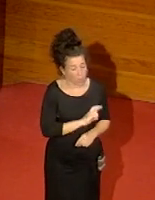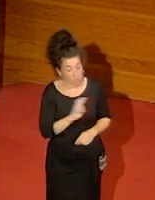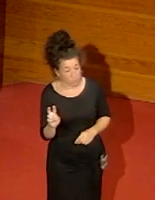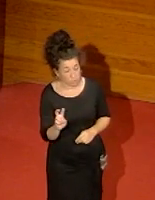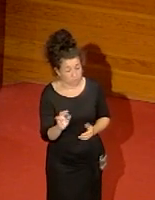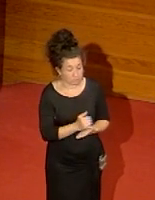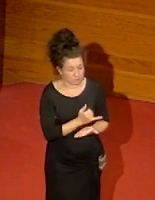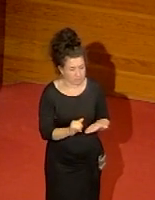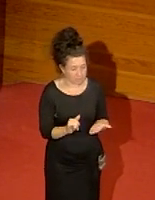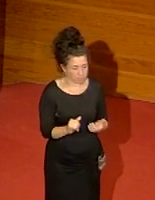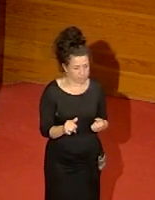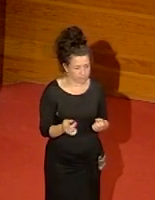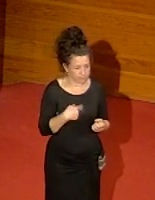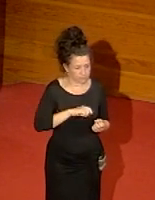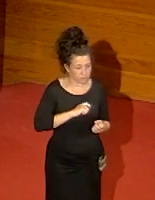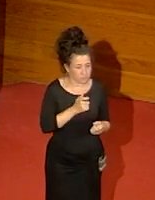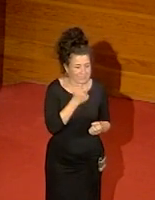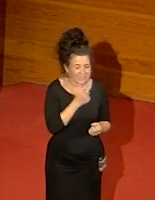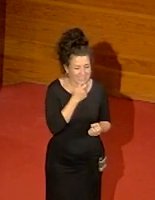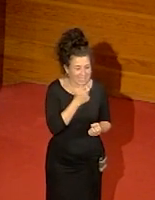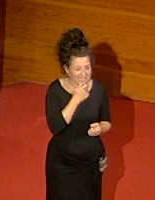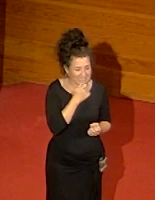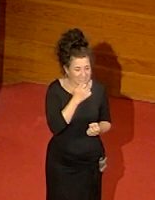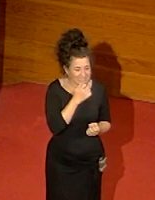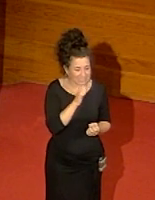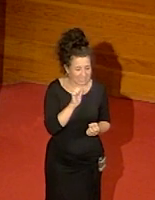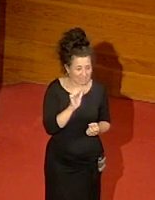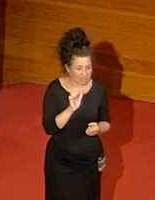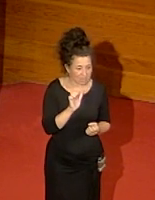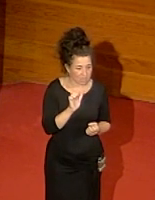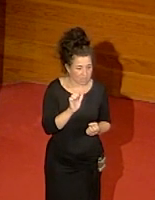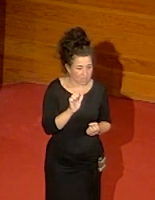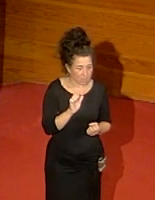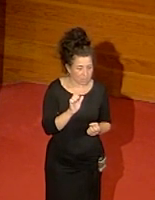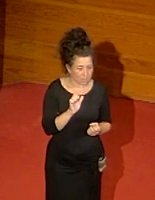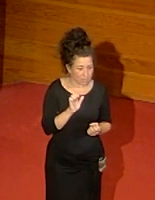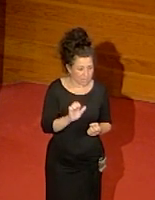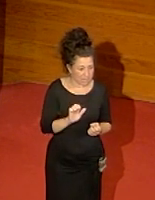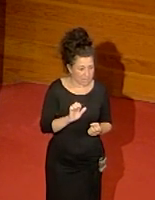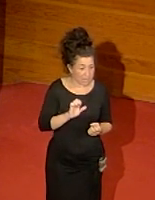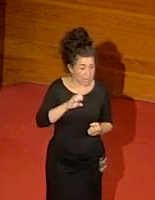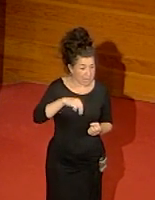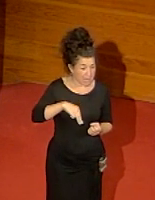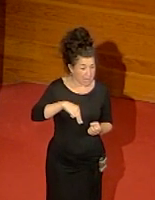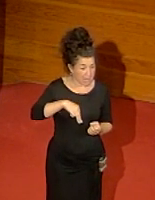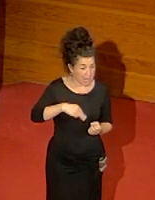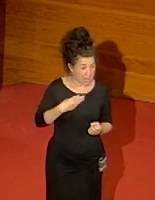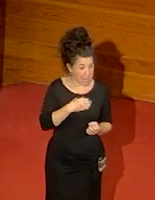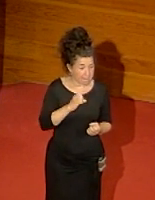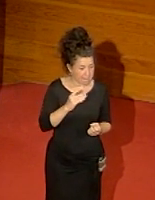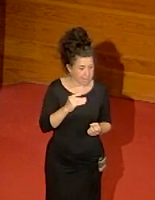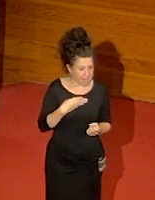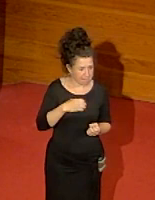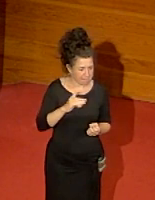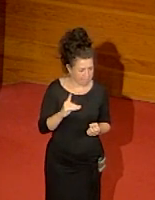guk inglesez embedded, esaten diogu, gaztelaniaz empotrado, eta euskaraz agian empotratu, ez dakit nola